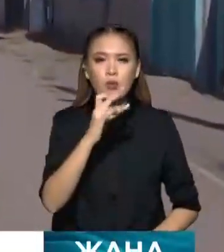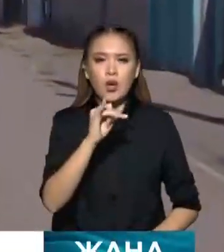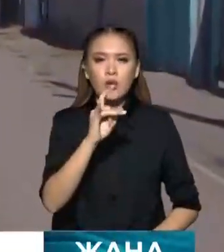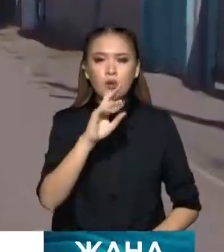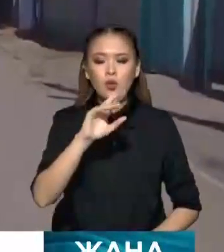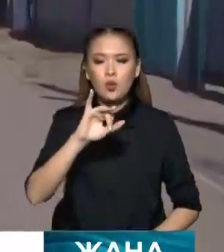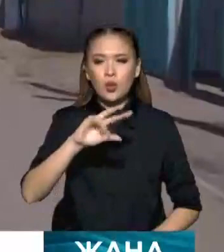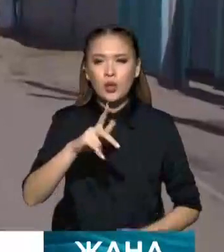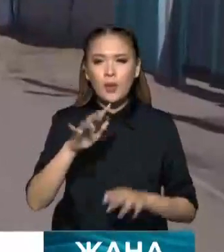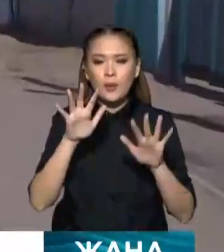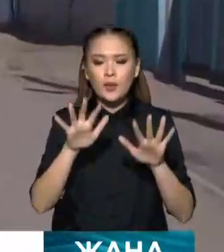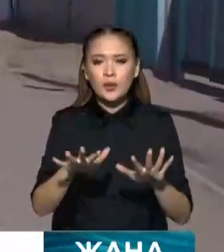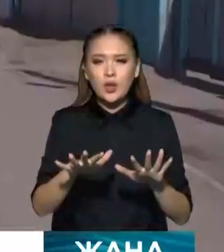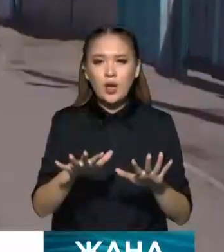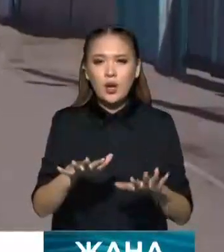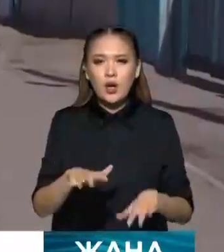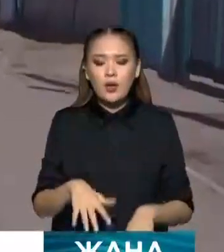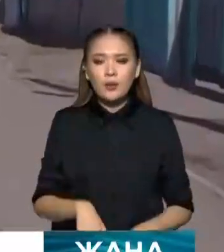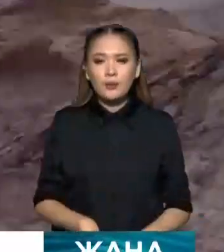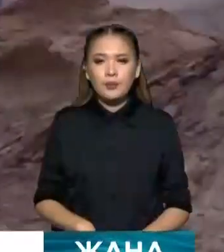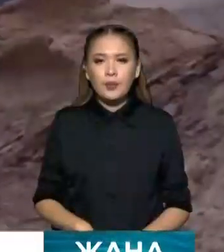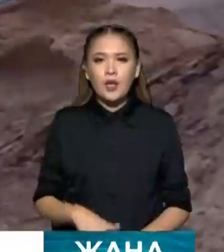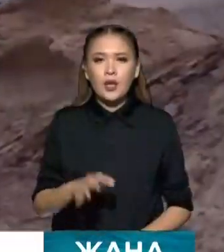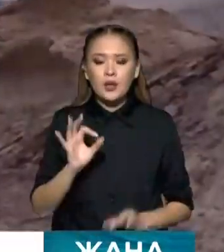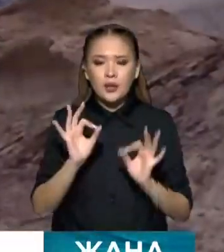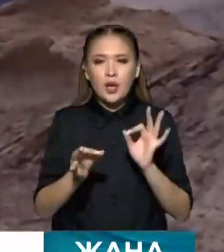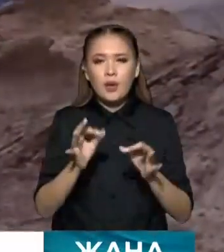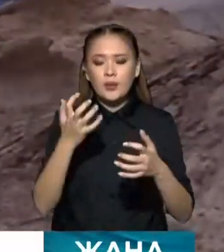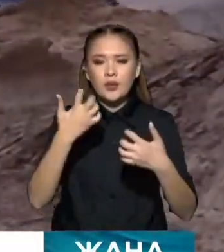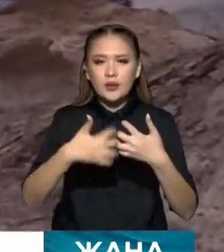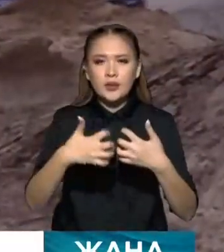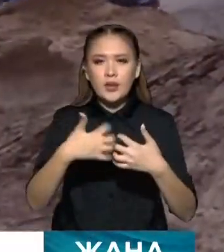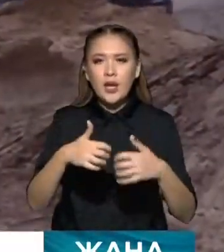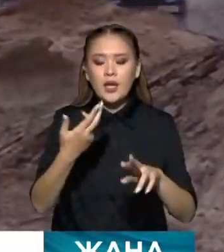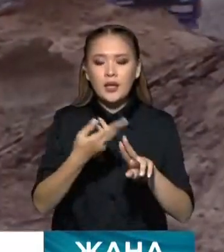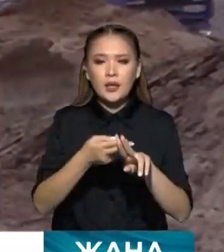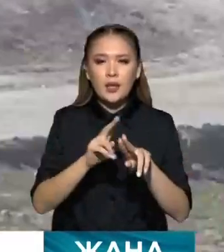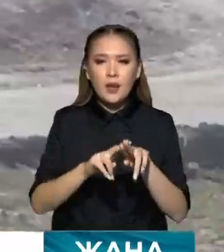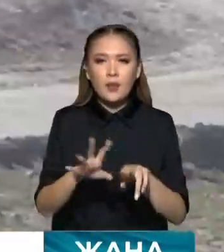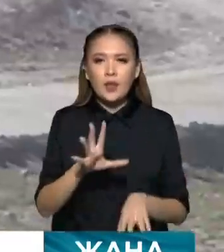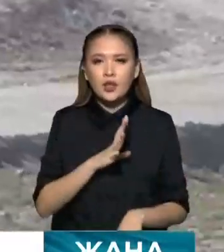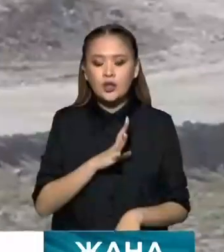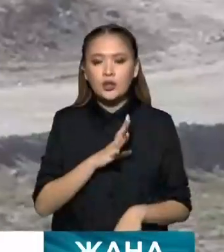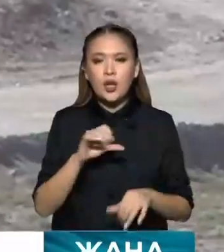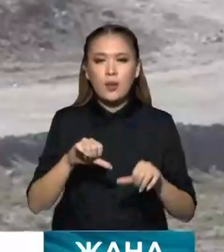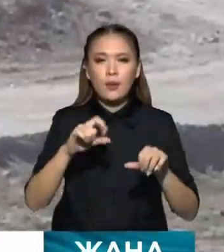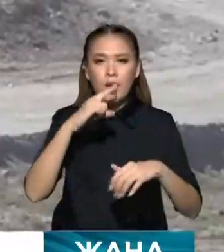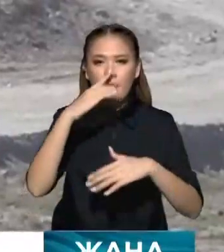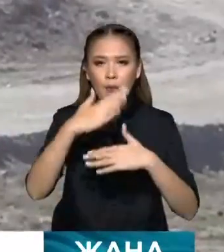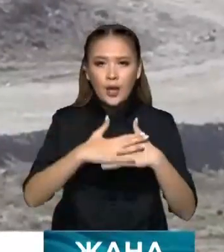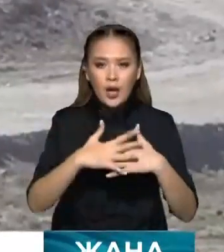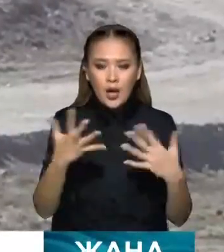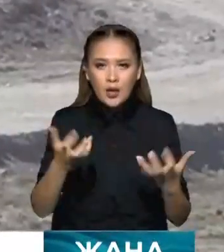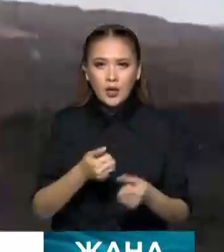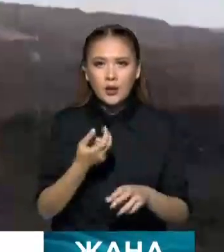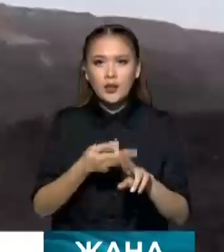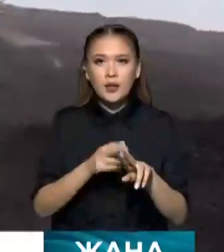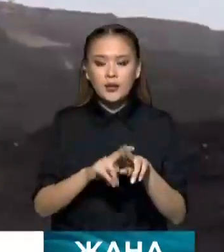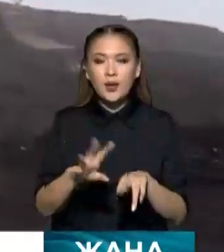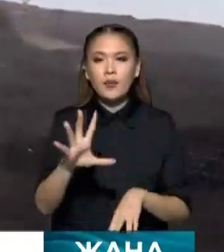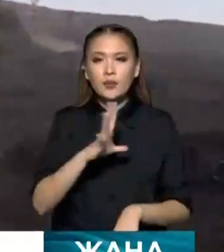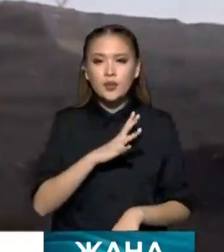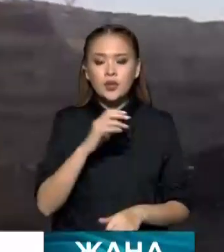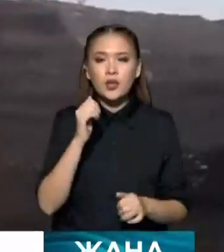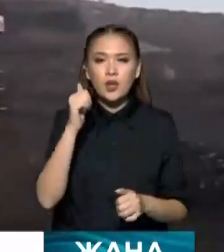Sapası kalay? Sapası Porta'sha. Көмірді сыртқа тасымалдаудың шектеу шаралары биыл ғана қолға алынған. Егер делдалдардың